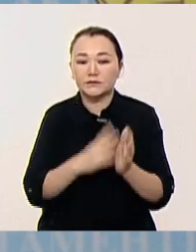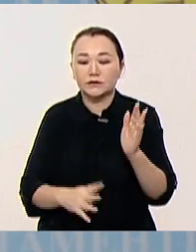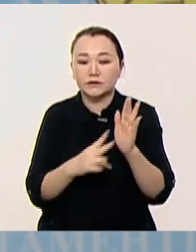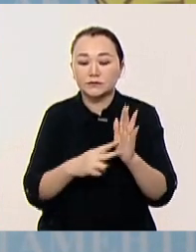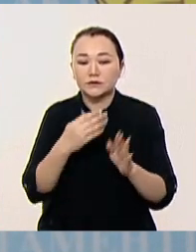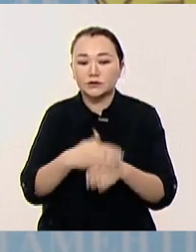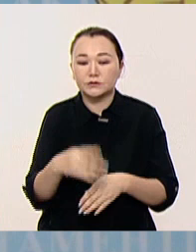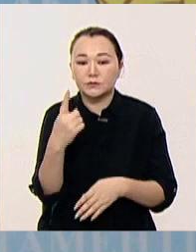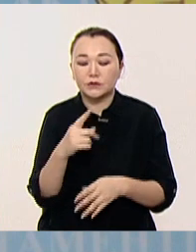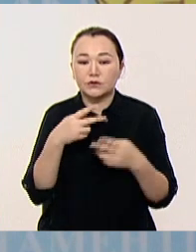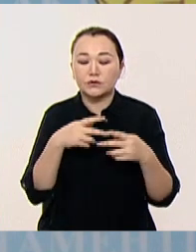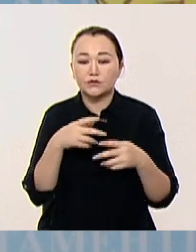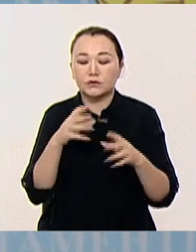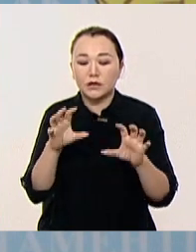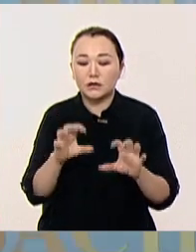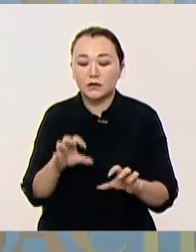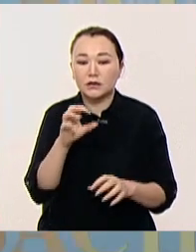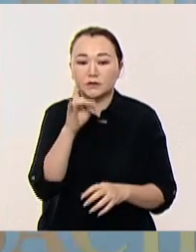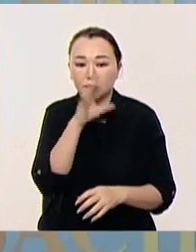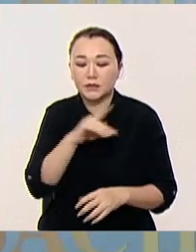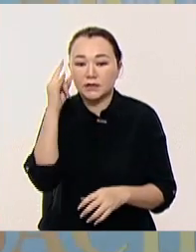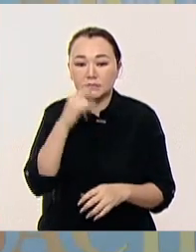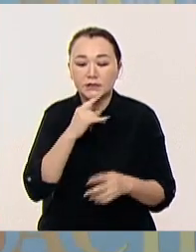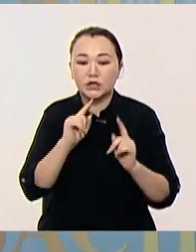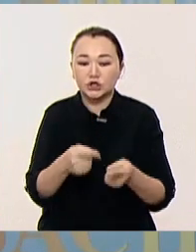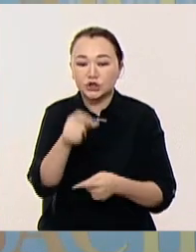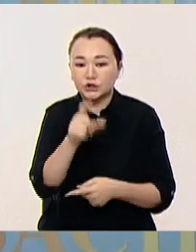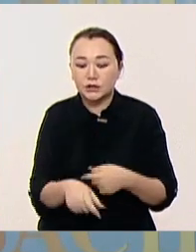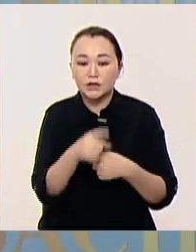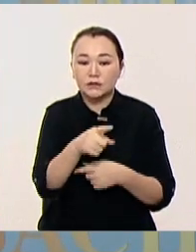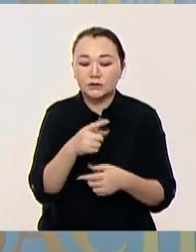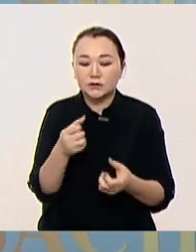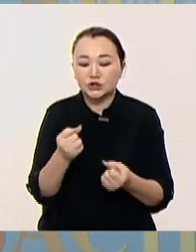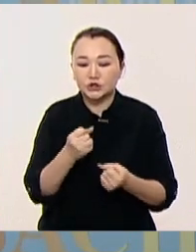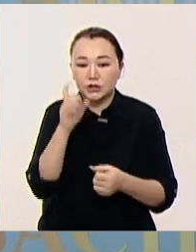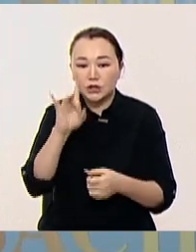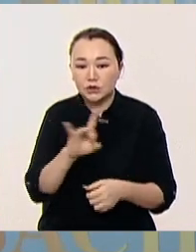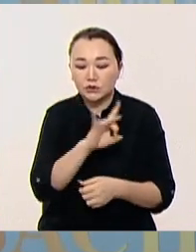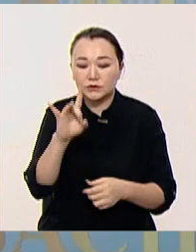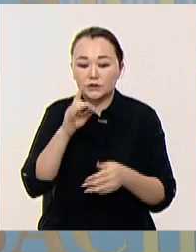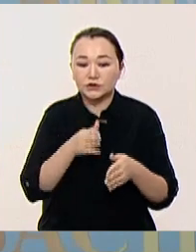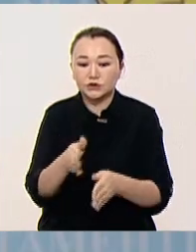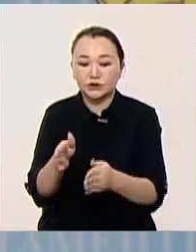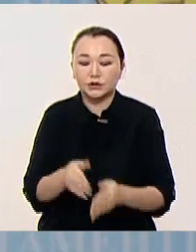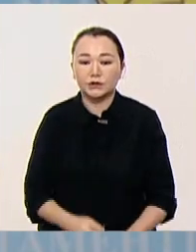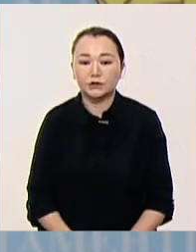части первого Уголовного кодекса Республики Казахстан задержаны является приверженцем деструктивных религиозных течений